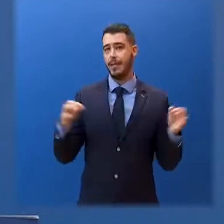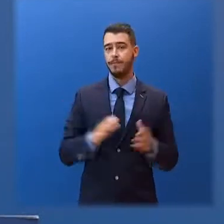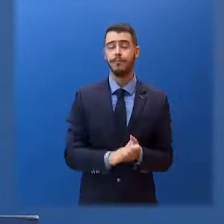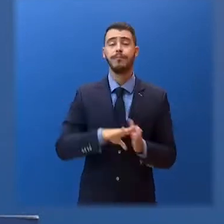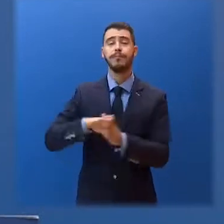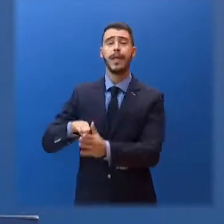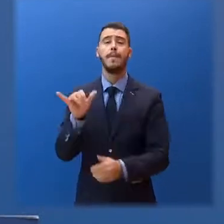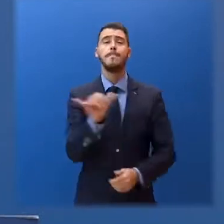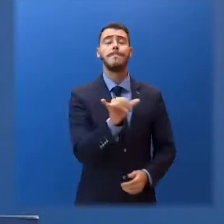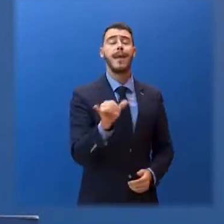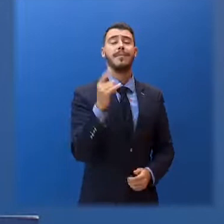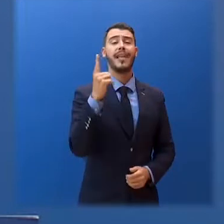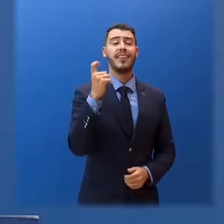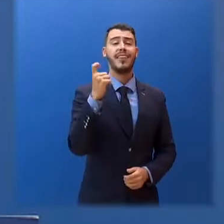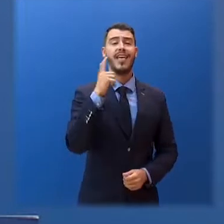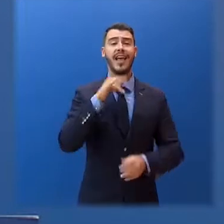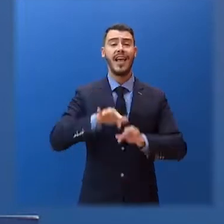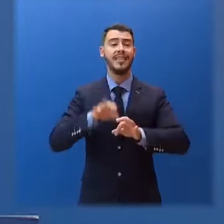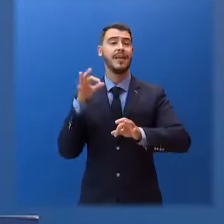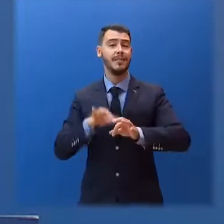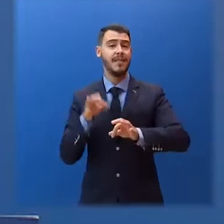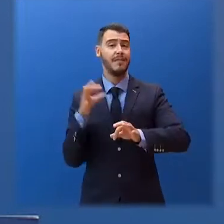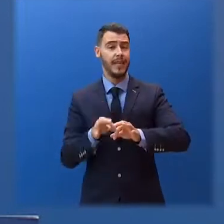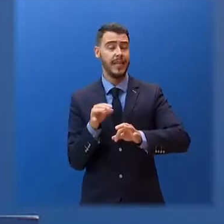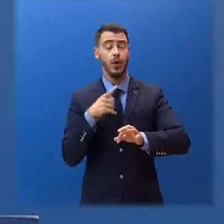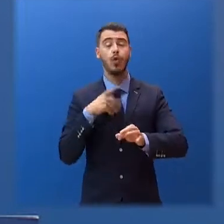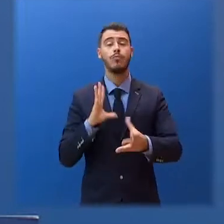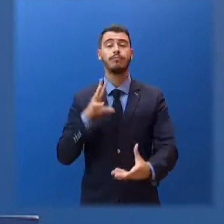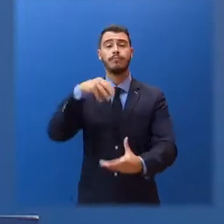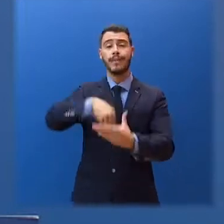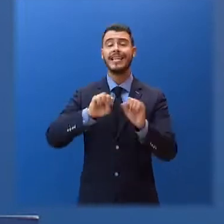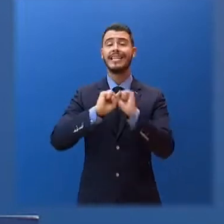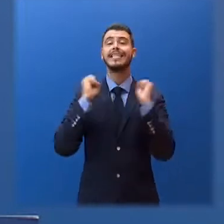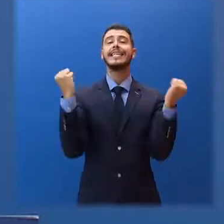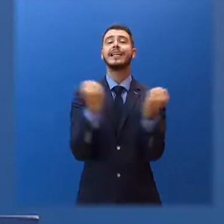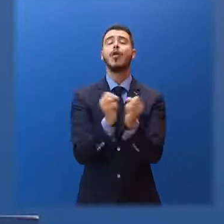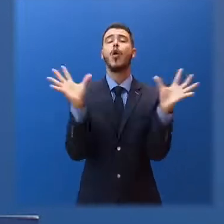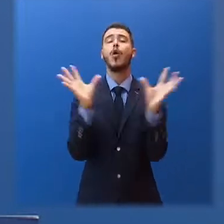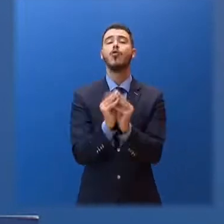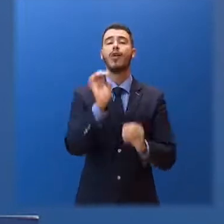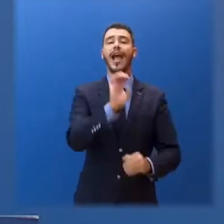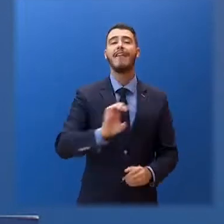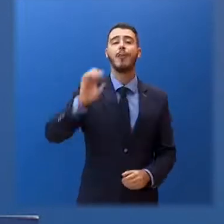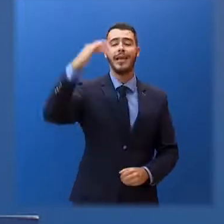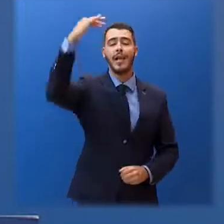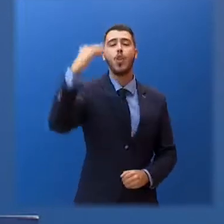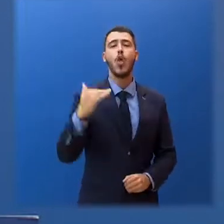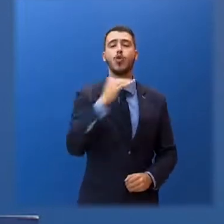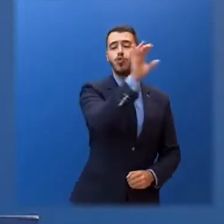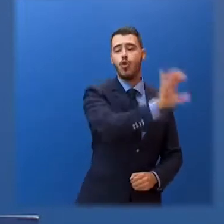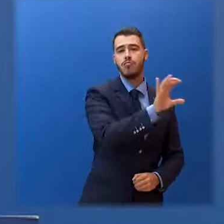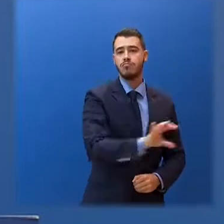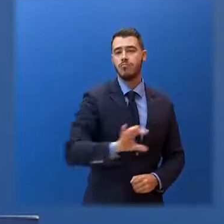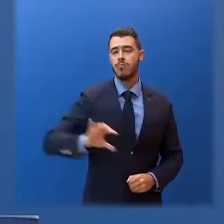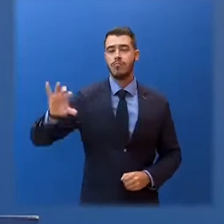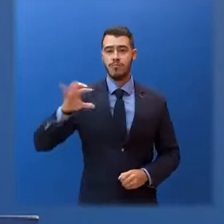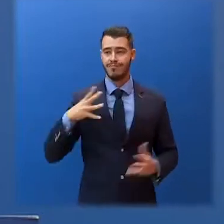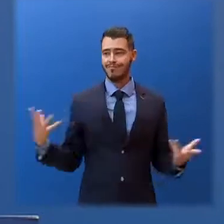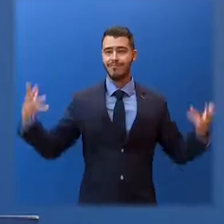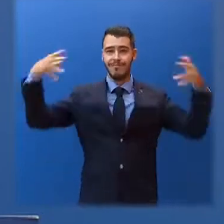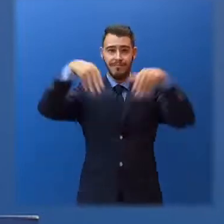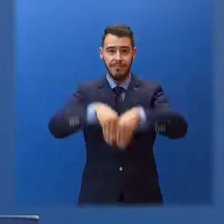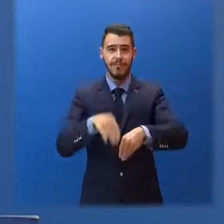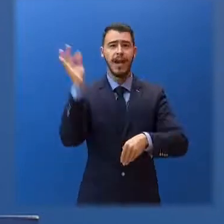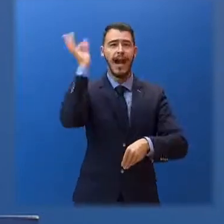θα συμμετάσχει στη Σύνοδο Κορυφής των Χωρών του Ευρωπαϊκού Νότου, τη Med7, που θα διεξαχθεί στην Κορσική, με τη συμμετοχή